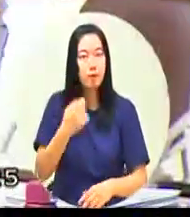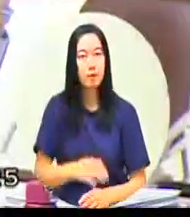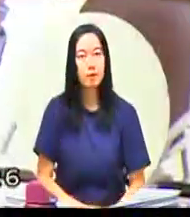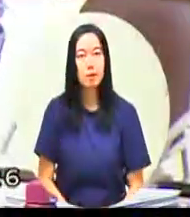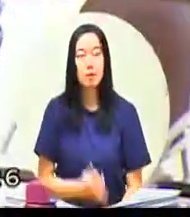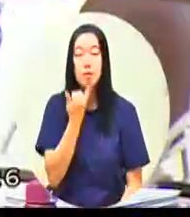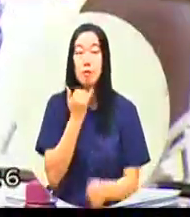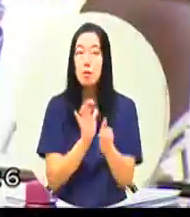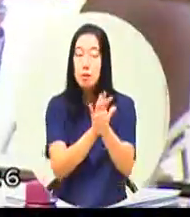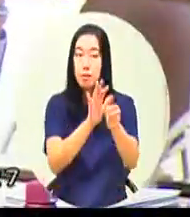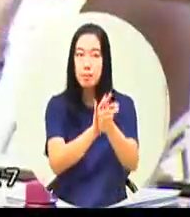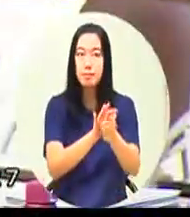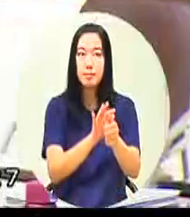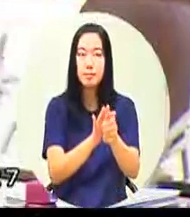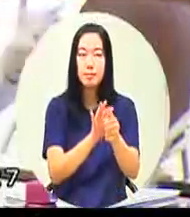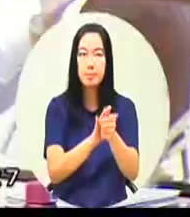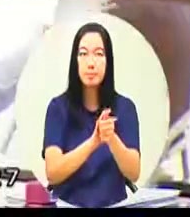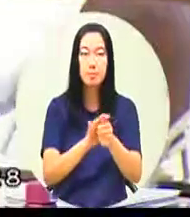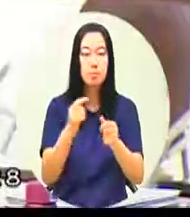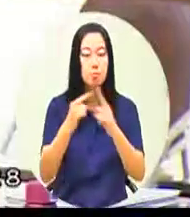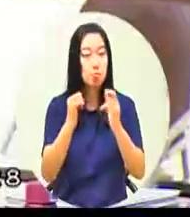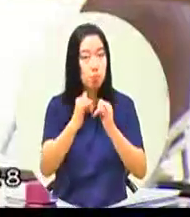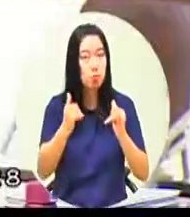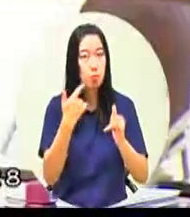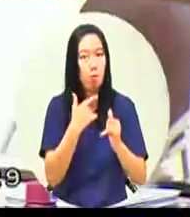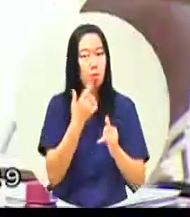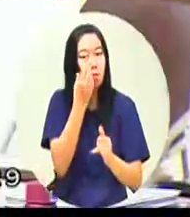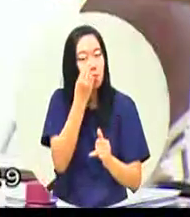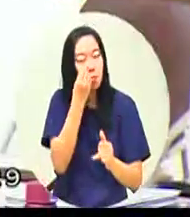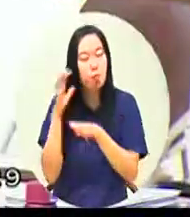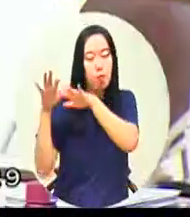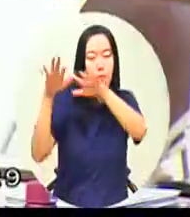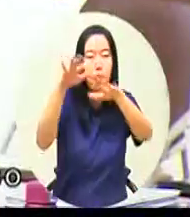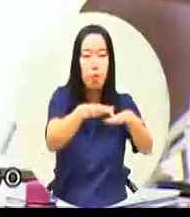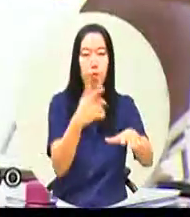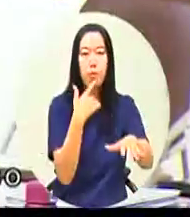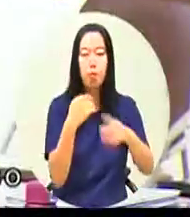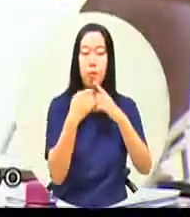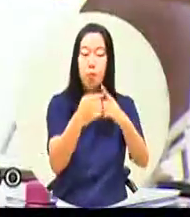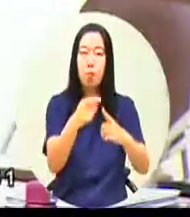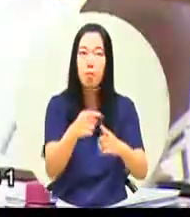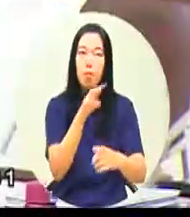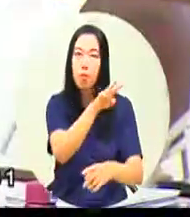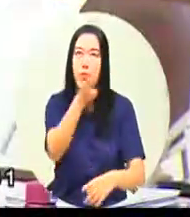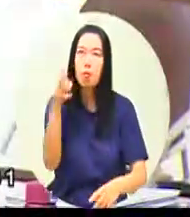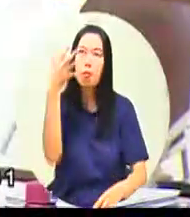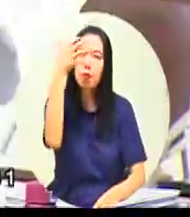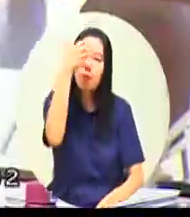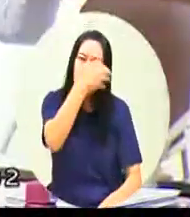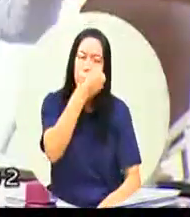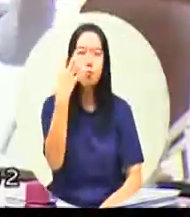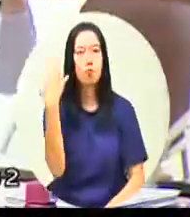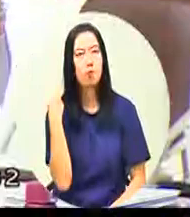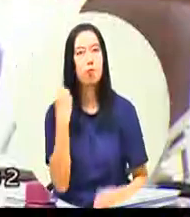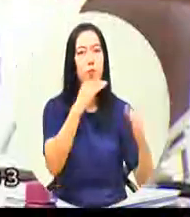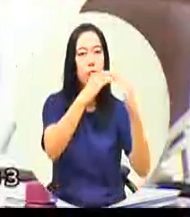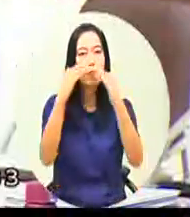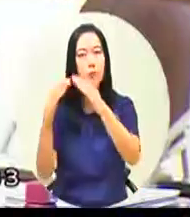让我们国人或是观光客去到遐的时阵，袂感觉讲遐拢是老旧的那个房屋